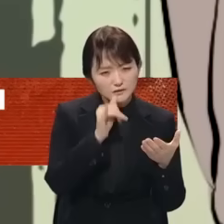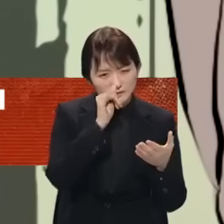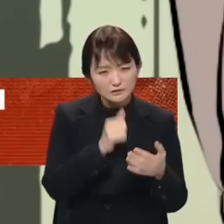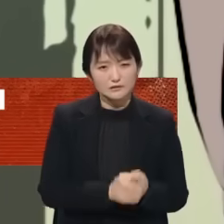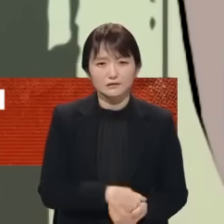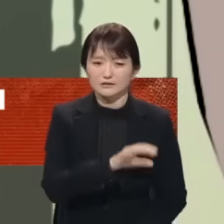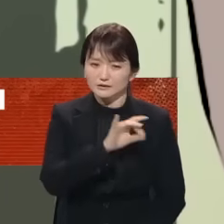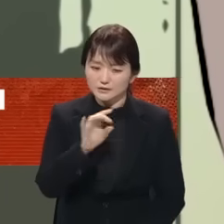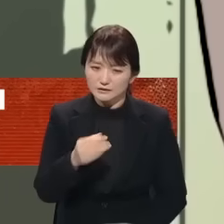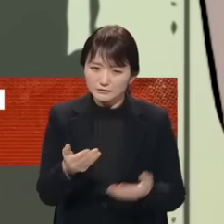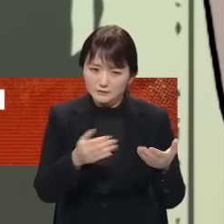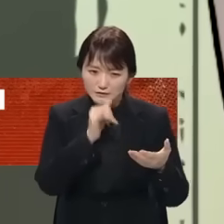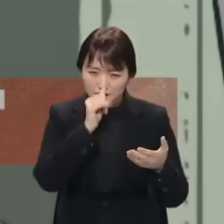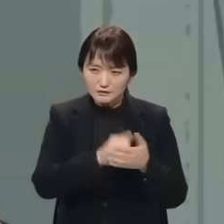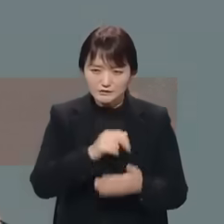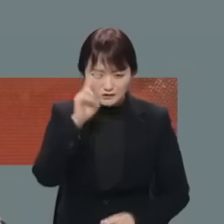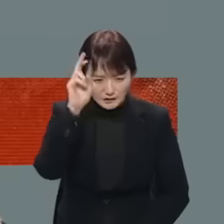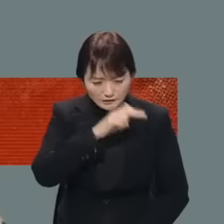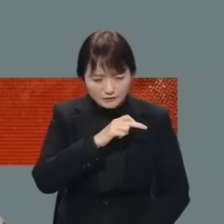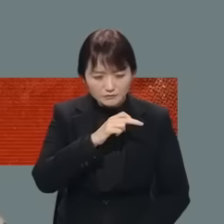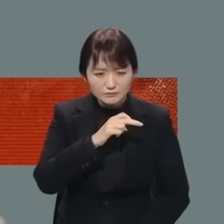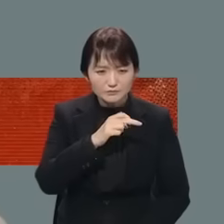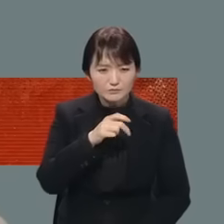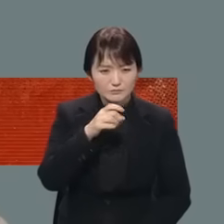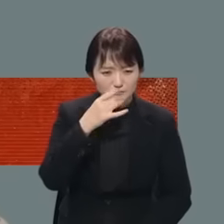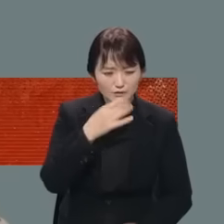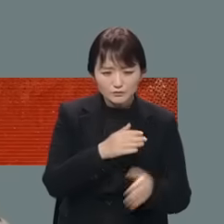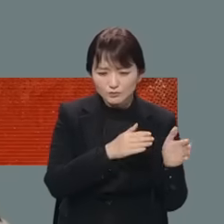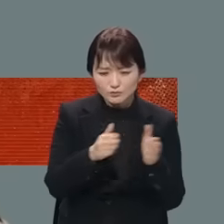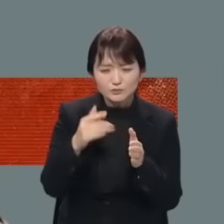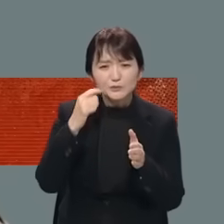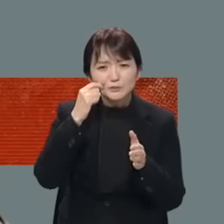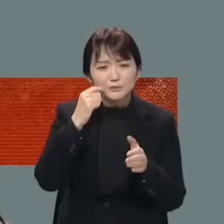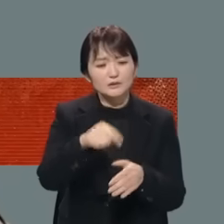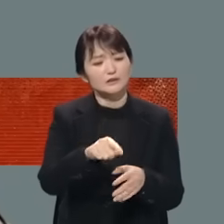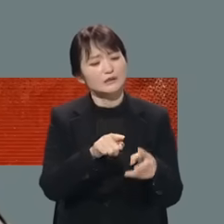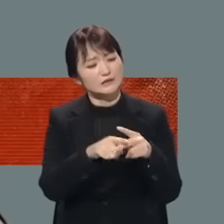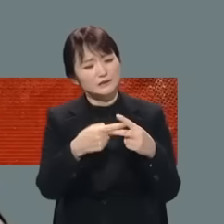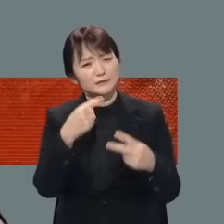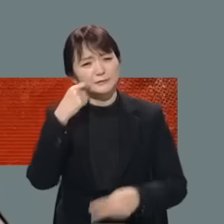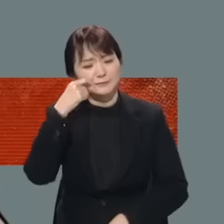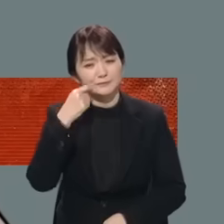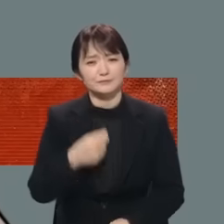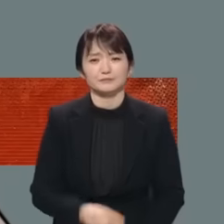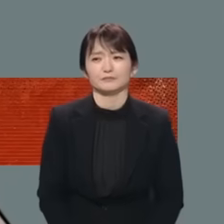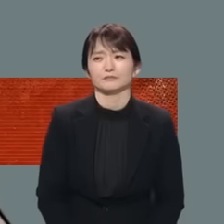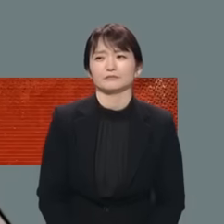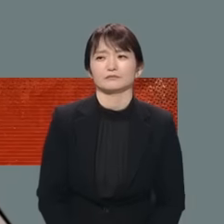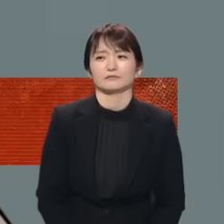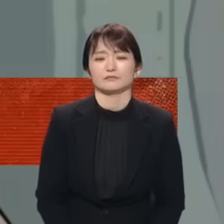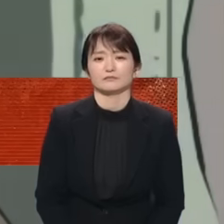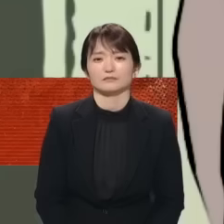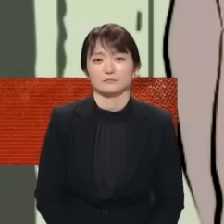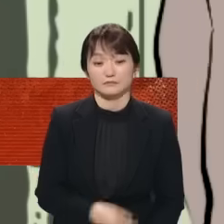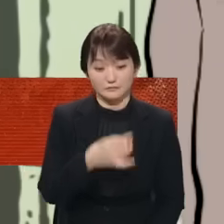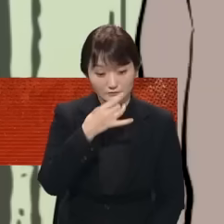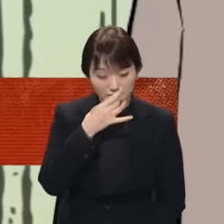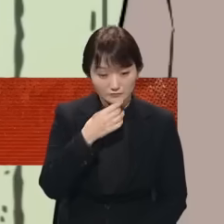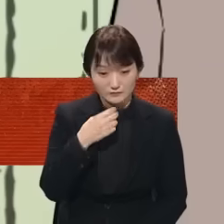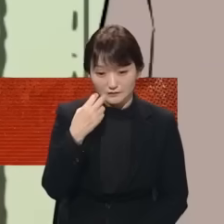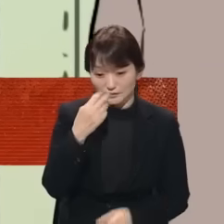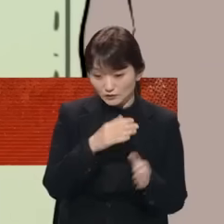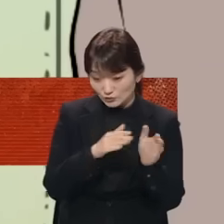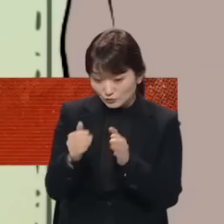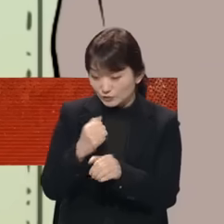가끔씩 일정 있으면 아침밥을 못 차려 주는 상황도 생기는데 이것도 이해를 전혀 못 한다고 하고요 그리고 그 밥 챙겨 먹으라는 것도 무슨